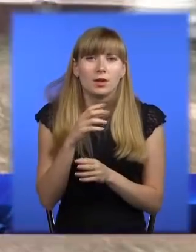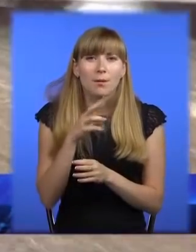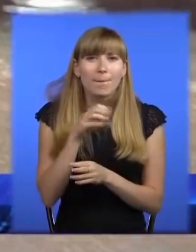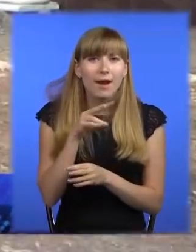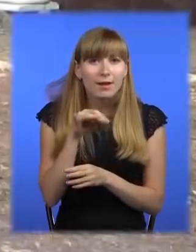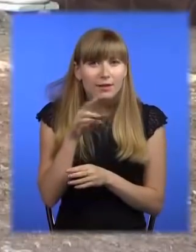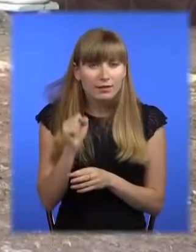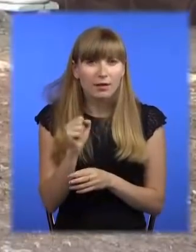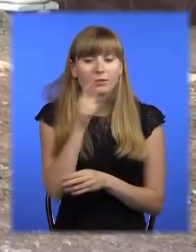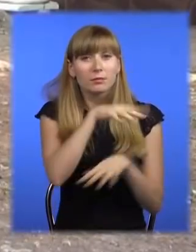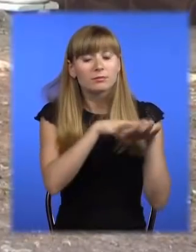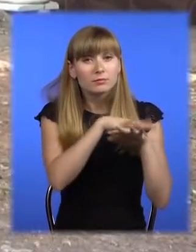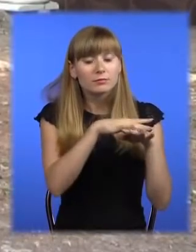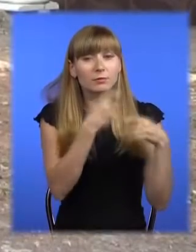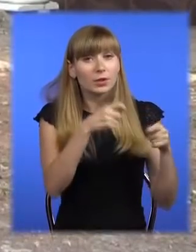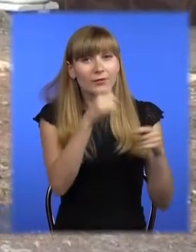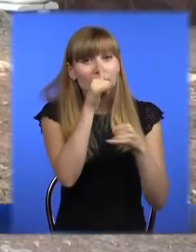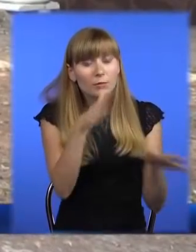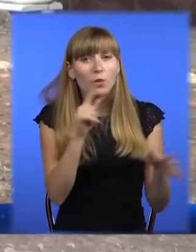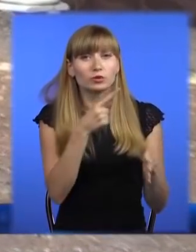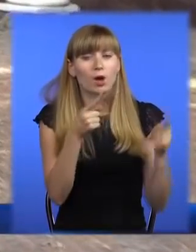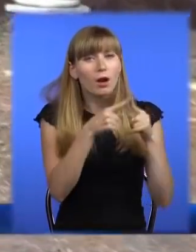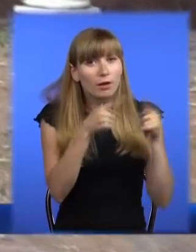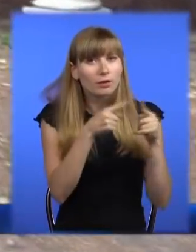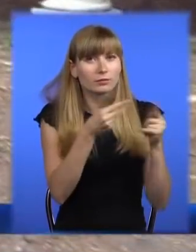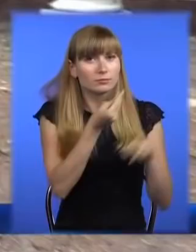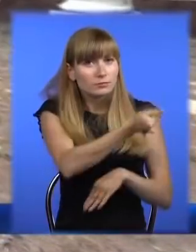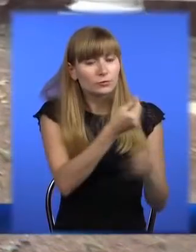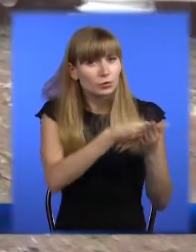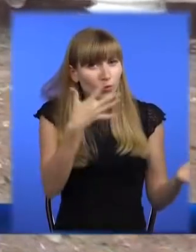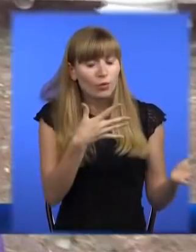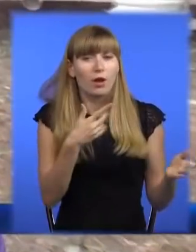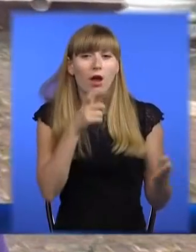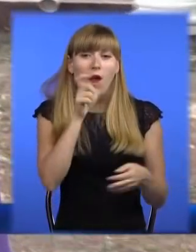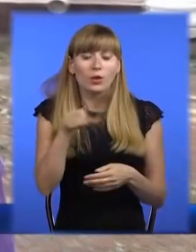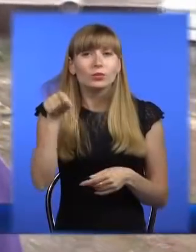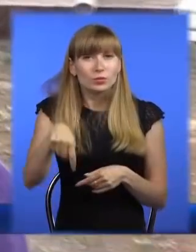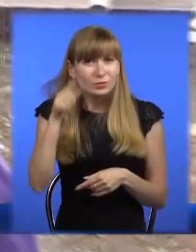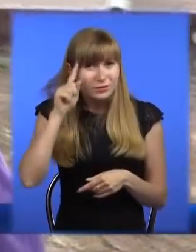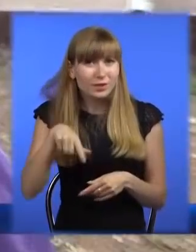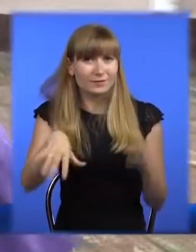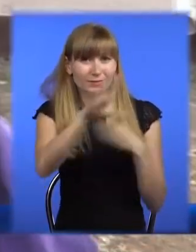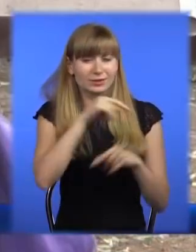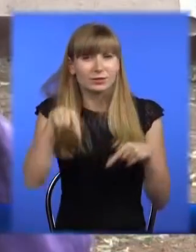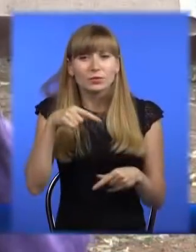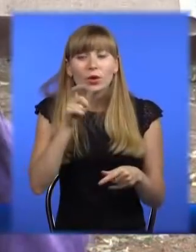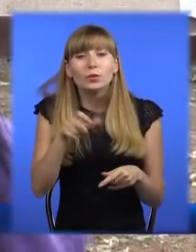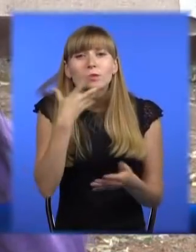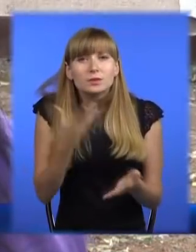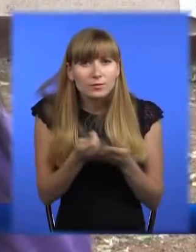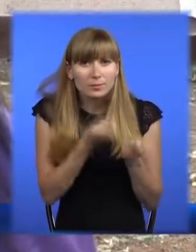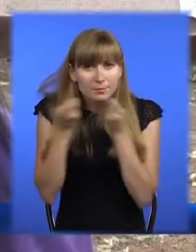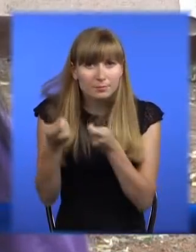абрикоси, малинку, своє. Не можу продавати на ринку, тому що там велика оренда, дуже велика оренда. А тут люди знають, що воно своє,